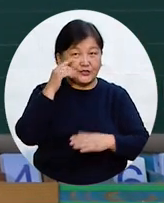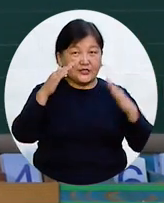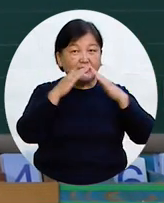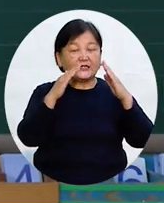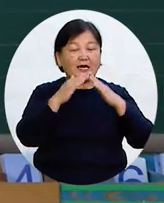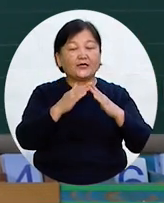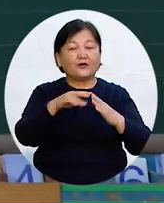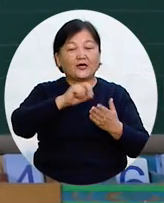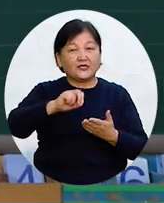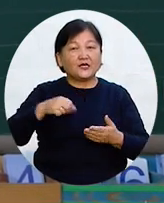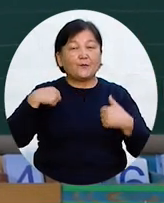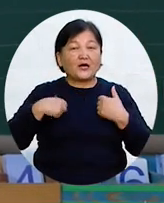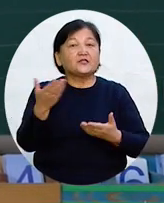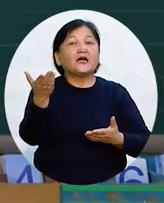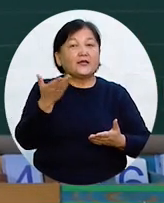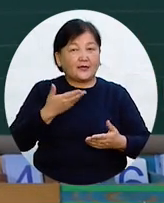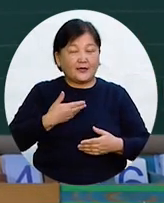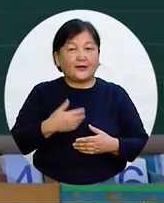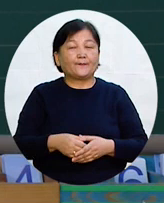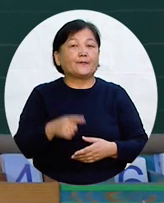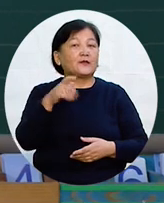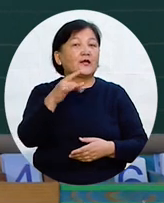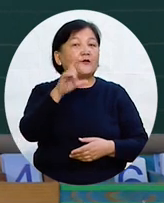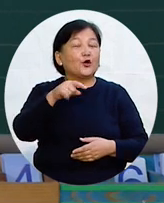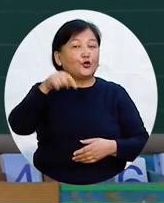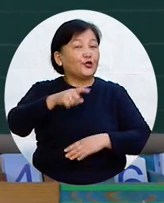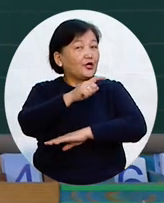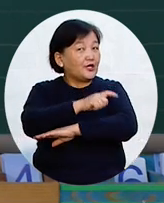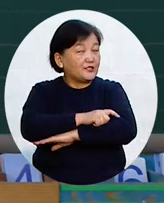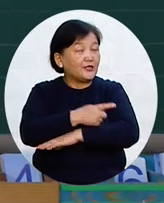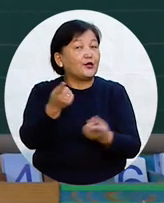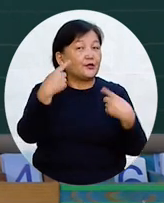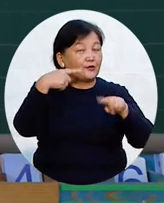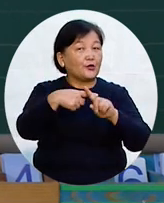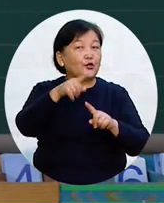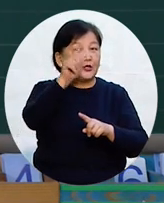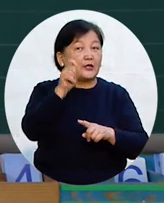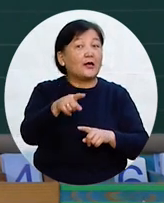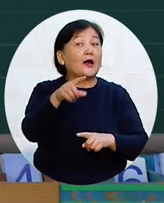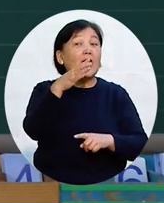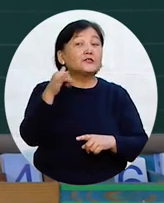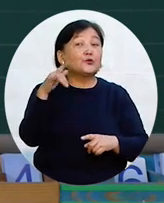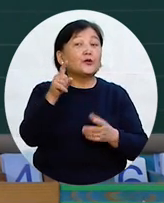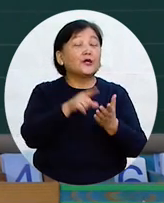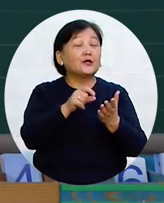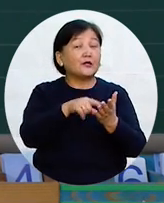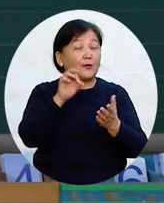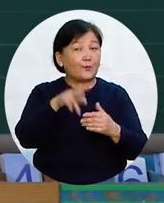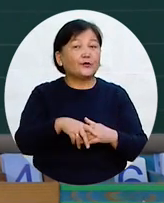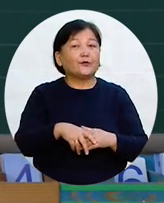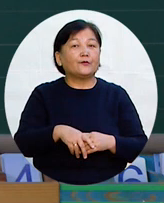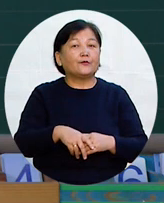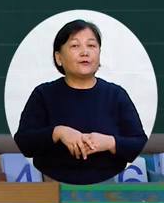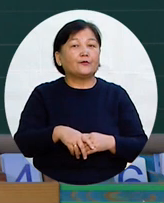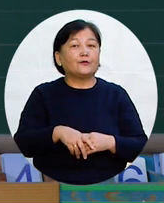даалгавар хийж багштай илгээгээрэй. Мөн хэрвээ өнөөдрийн хичээлээс тодруулах шаардлагатай, ахин үзэж, гүйцэд бичиж авах шаардлагатай